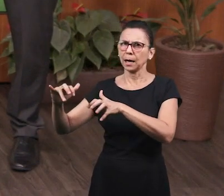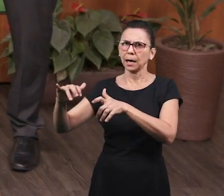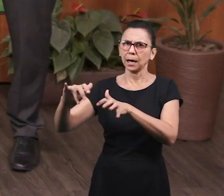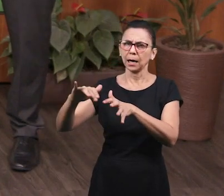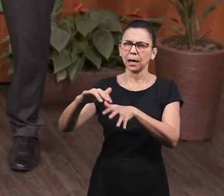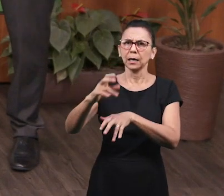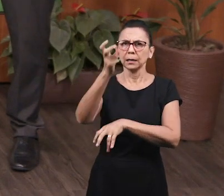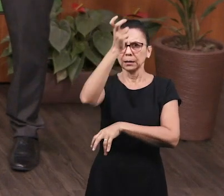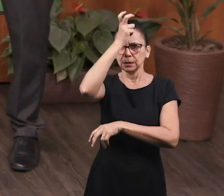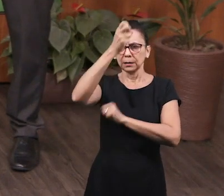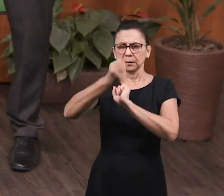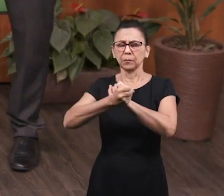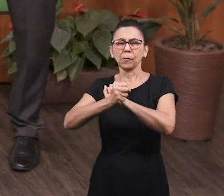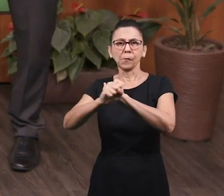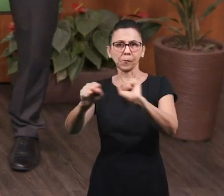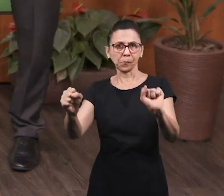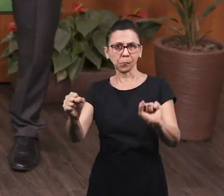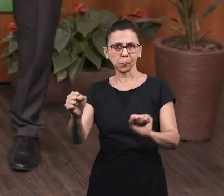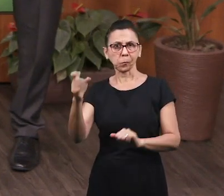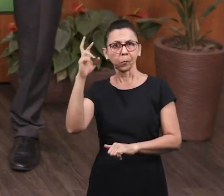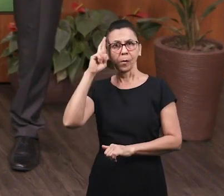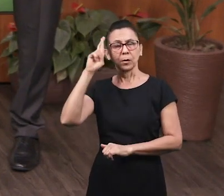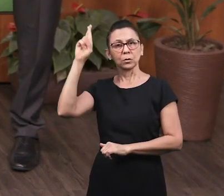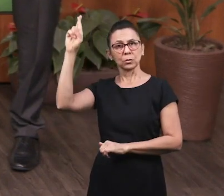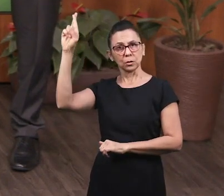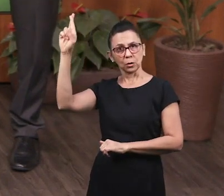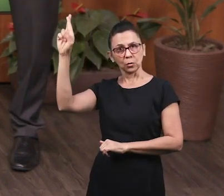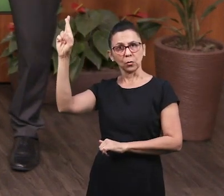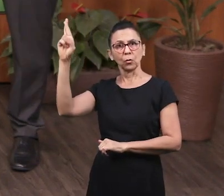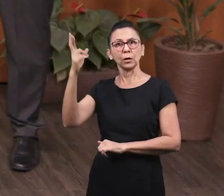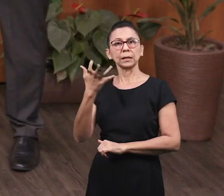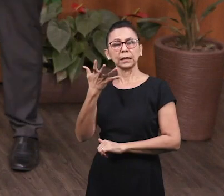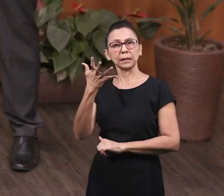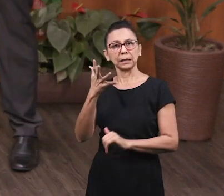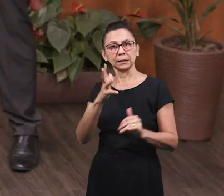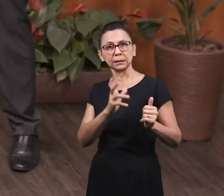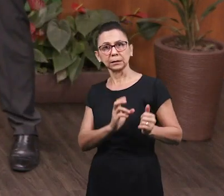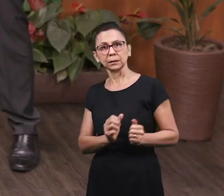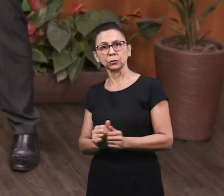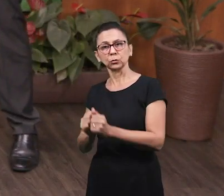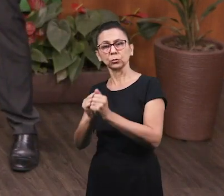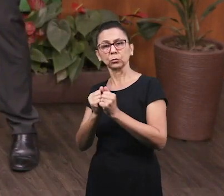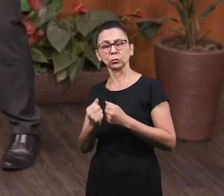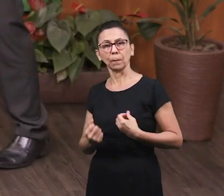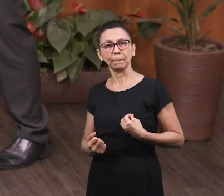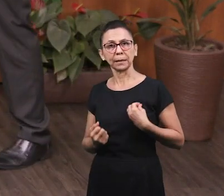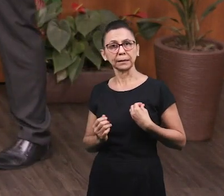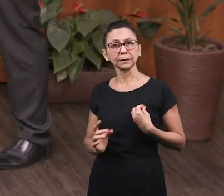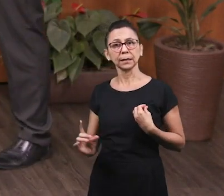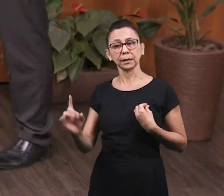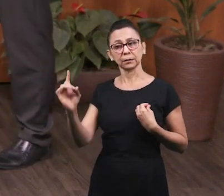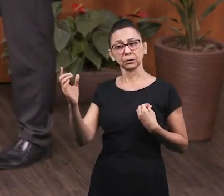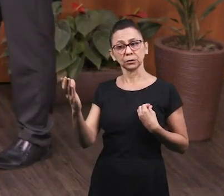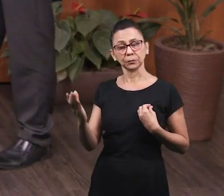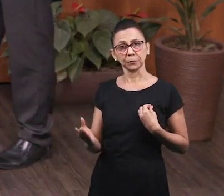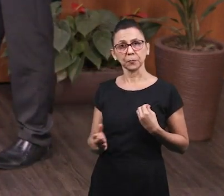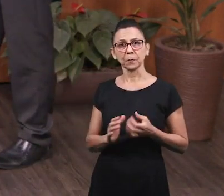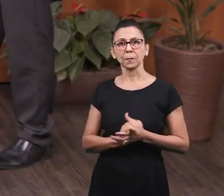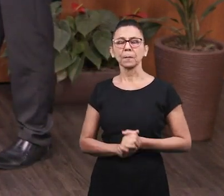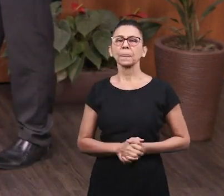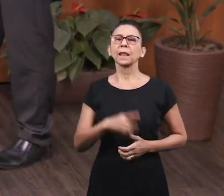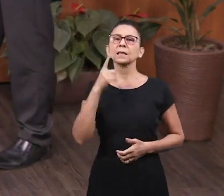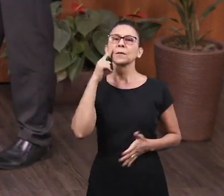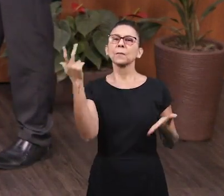pas seulement marcher, non, il voulait plus, il voulait habiter. Il voulait habiter, et nous allons nous rappeler dans la carte